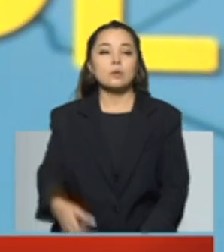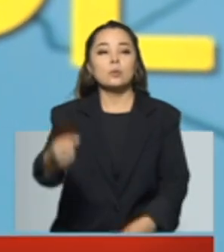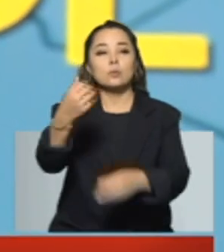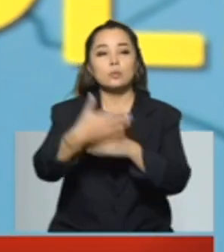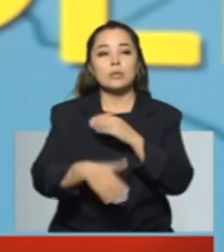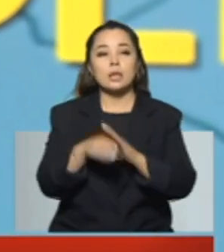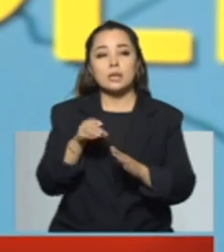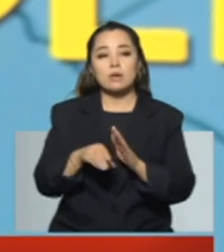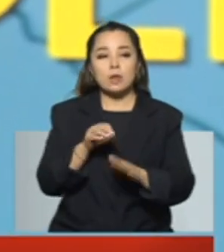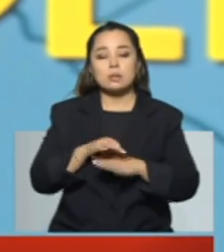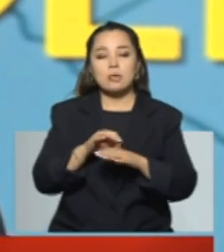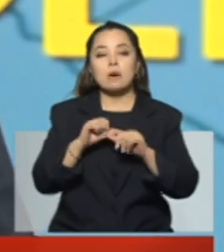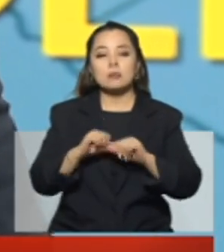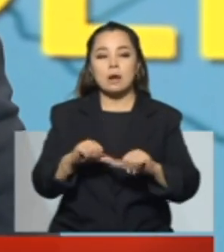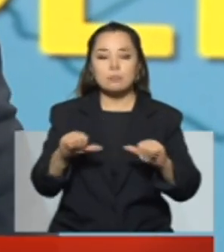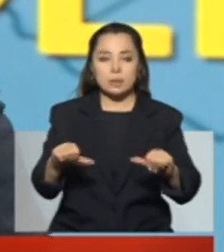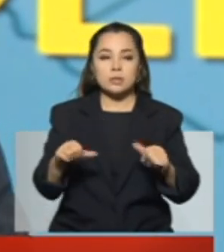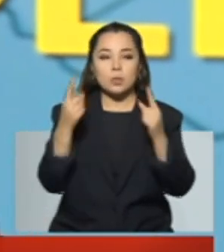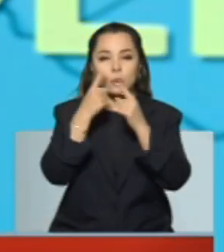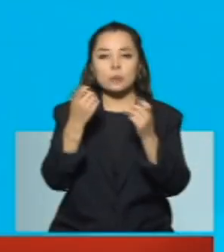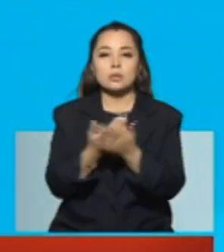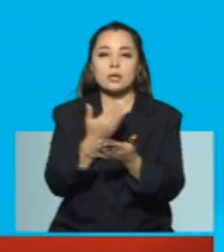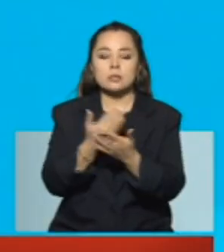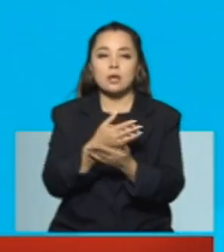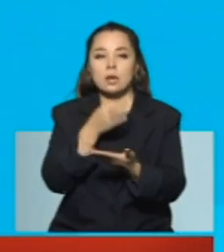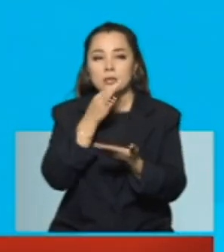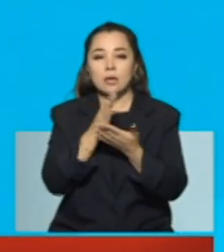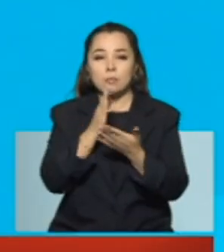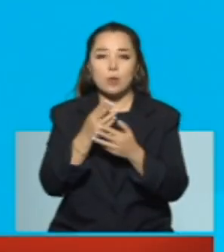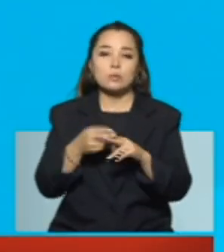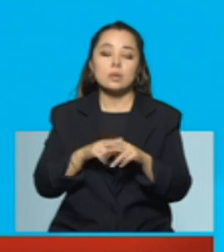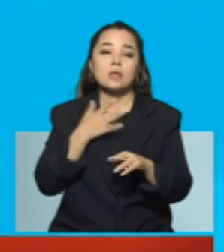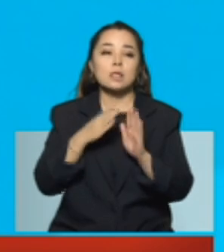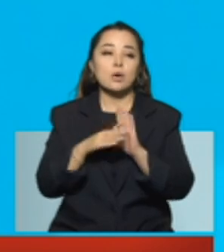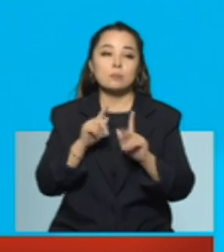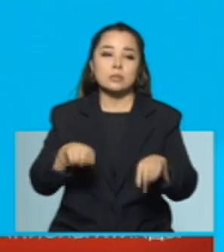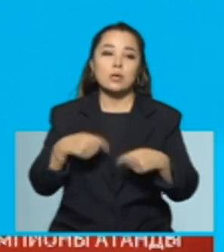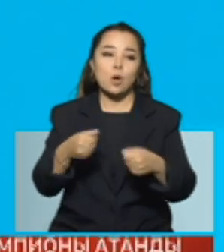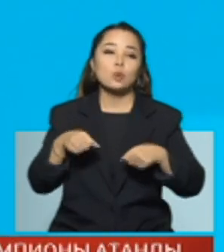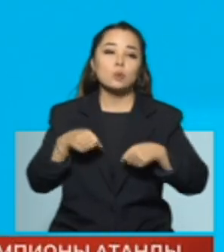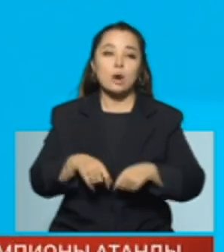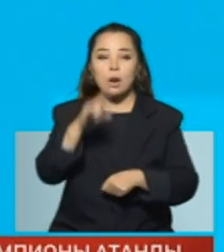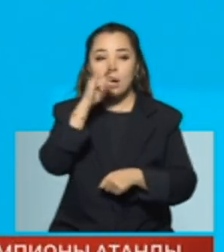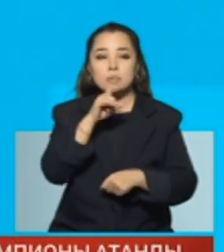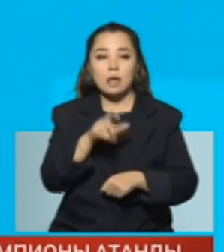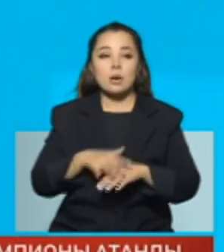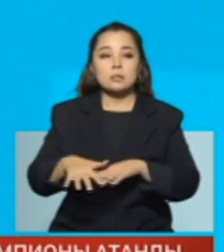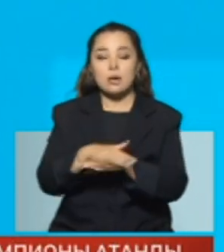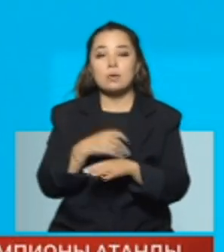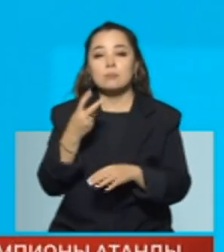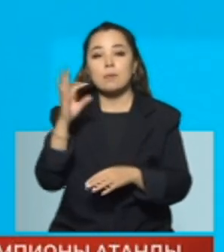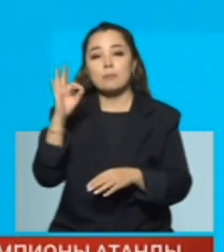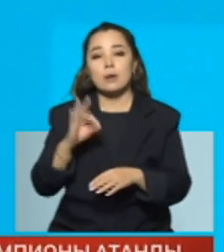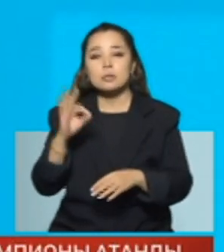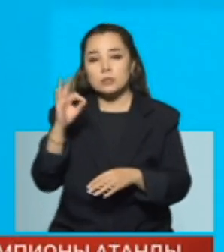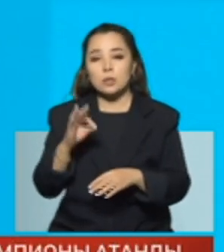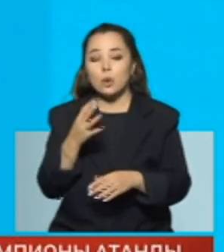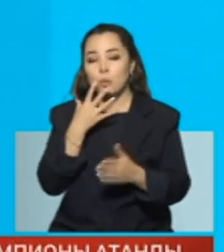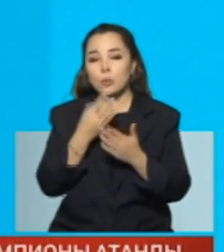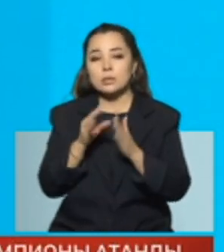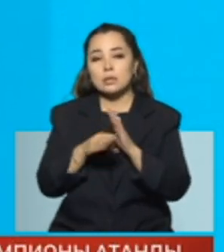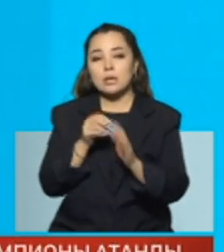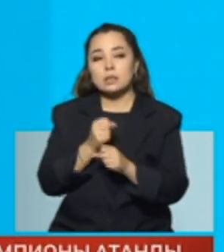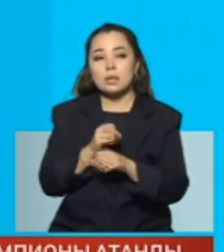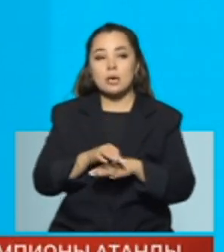Орталық референдум комиссиясында соңғы мәліметтер жарияланды. Сонымен дауыс беруге құқылы Қазақстан азаматтарының қанша пайызы өз